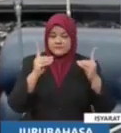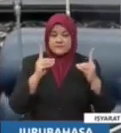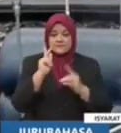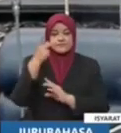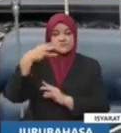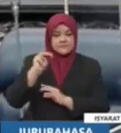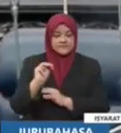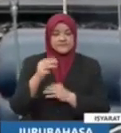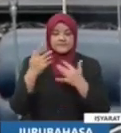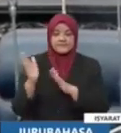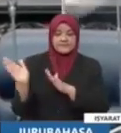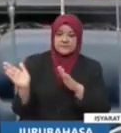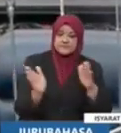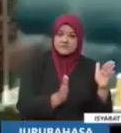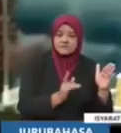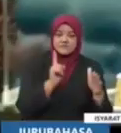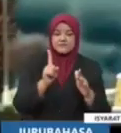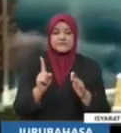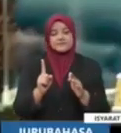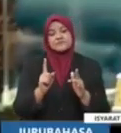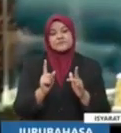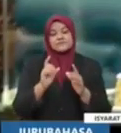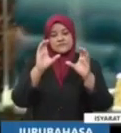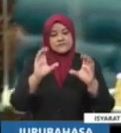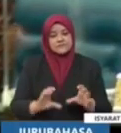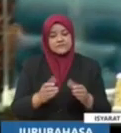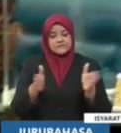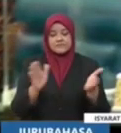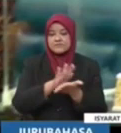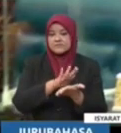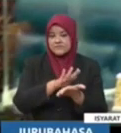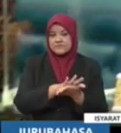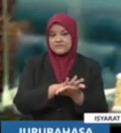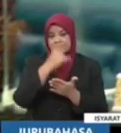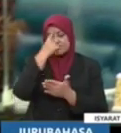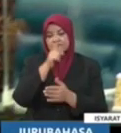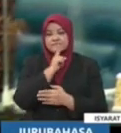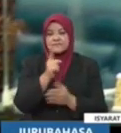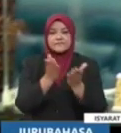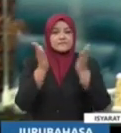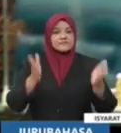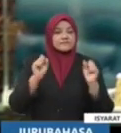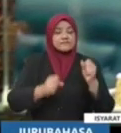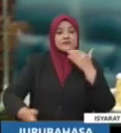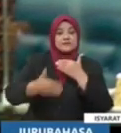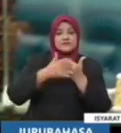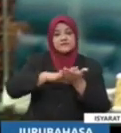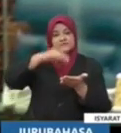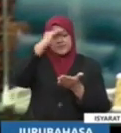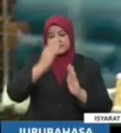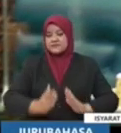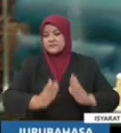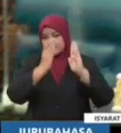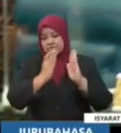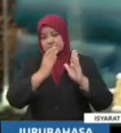YPM telah merangkai 1 plain komprehensif pembukaan selesai sekolah Bagi memastikan murid dapat kembali belajar secara